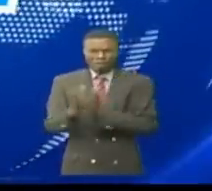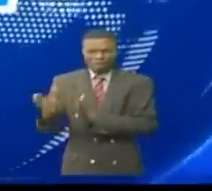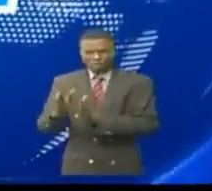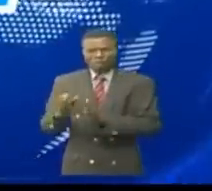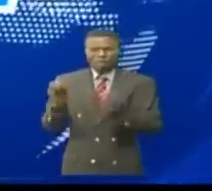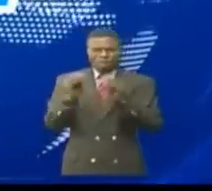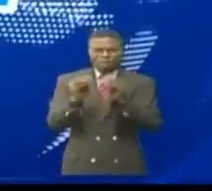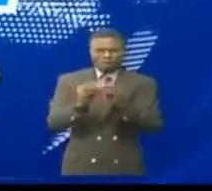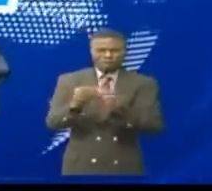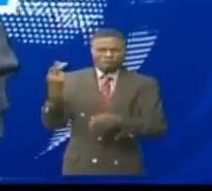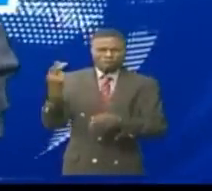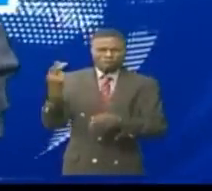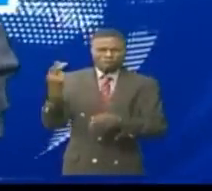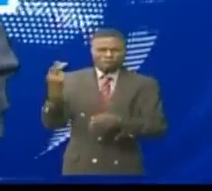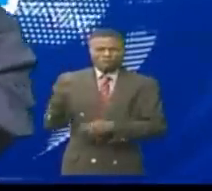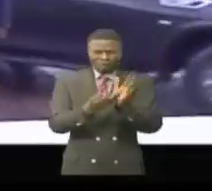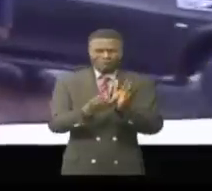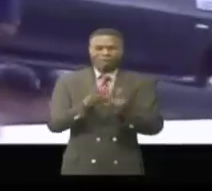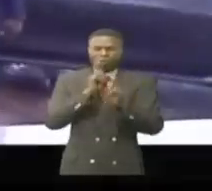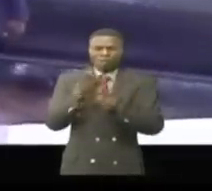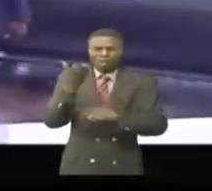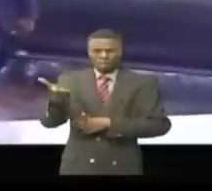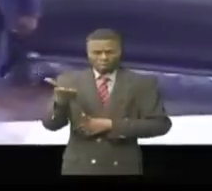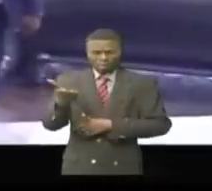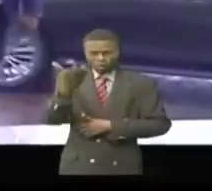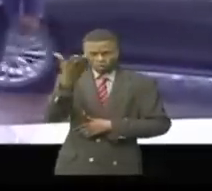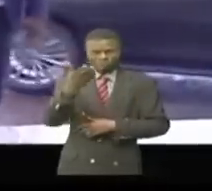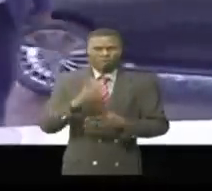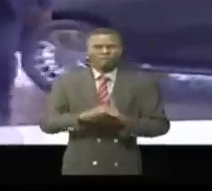des échanges. Images et commentaires.